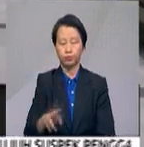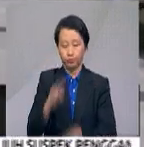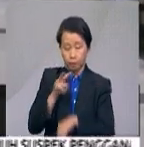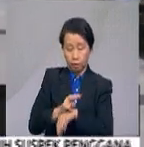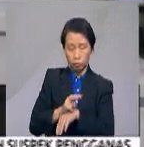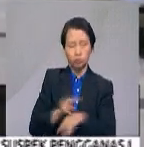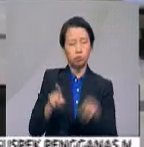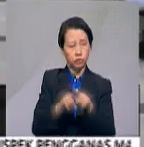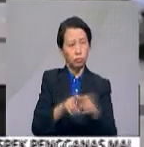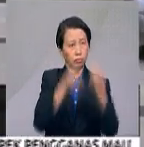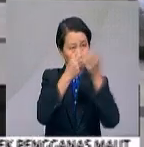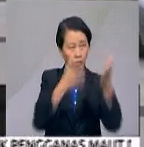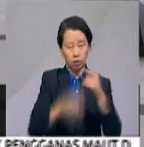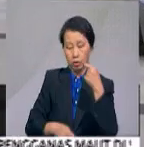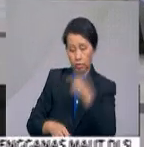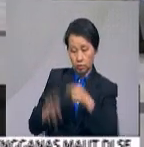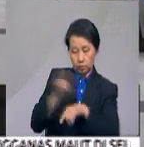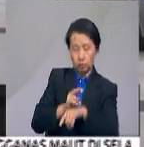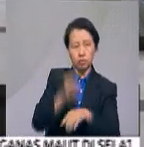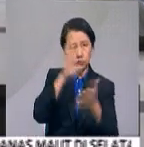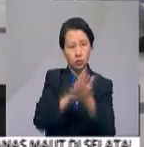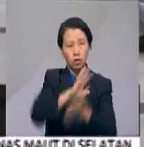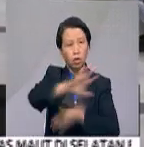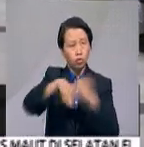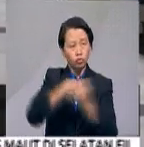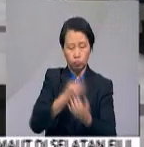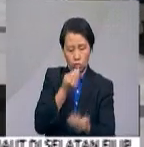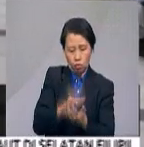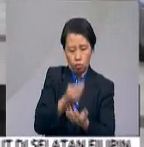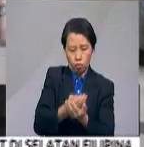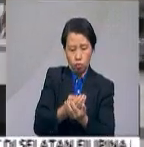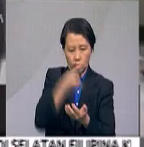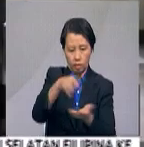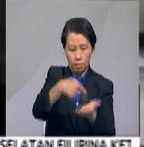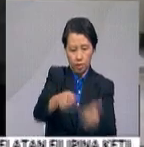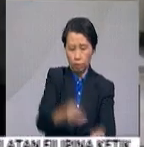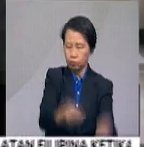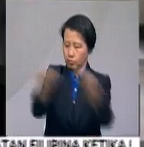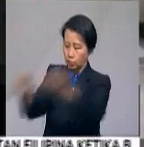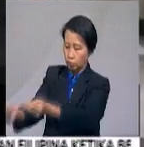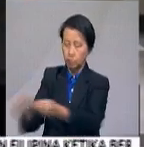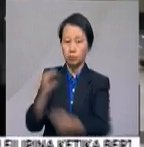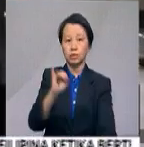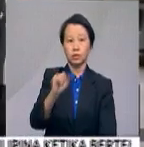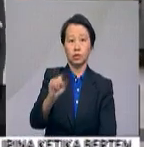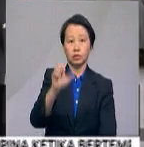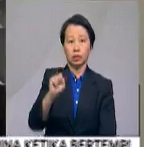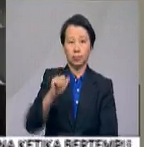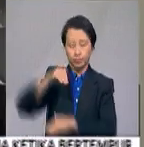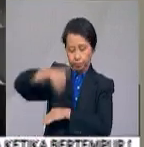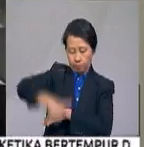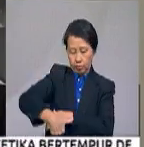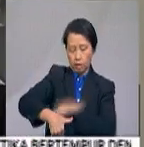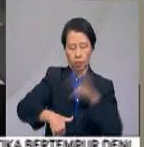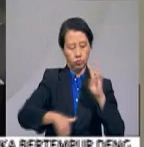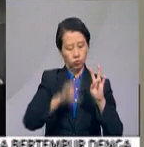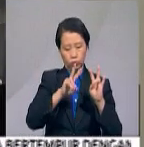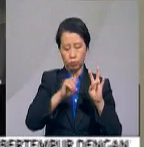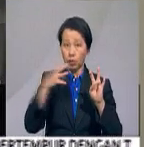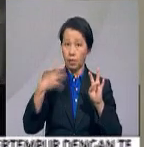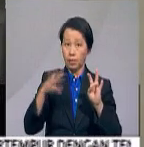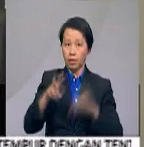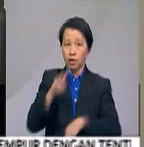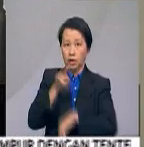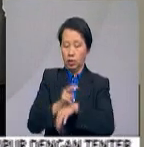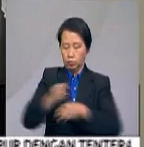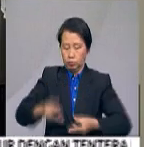itu memberitahu dia percaya kesemua wang tersebut adalah untuk Tan Sri Isa. Pada malam Julai 2014,